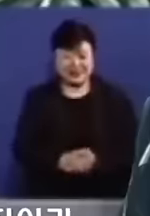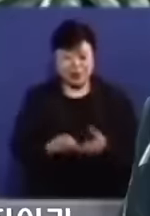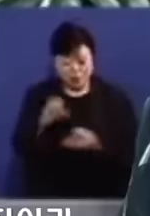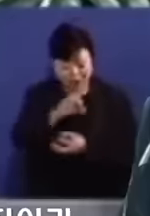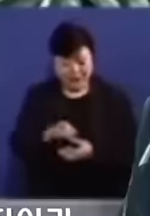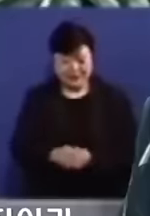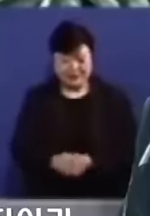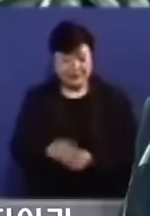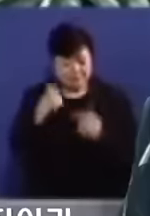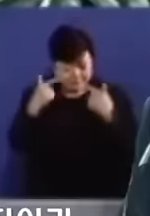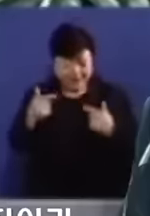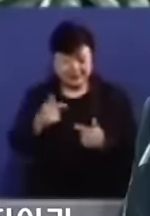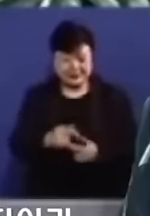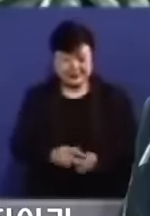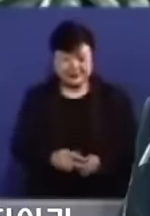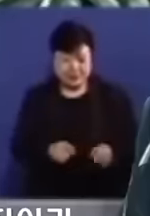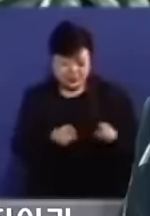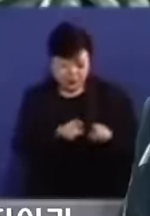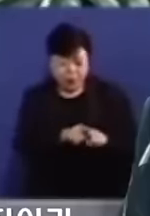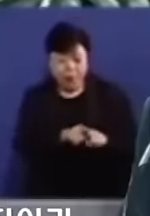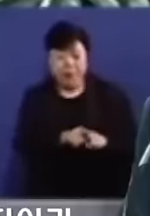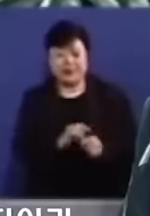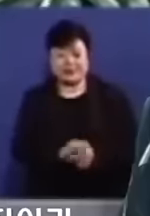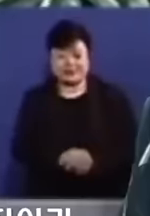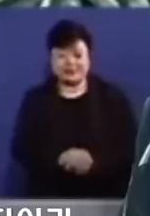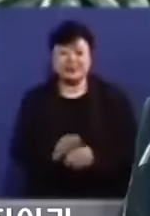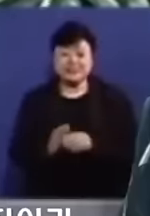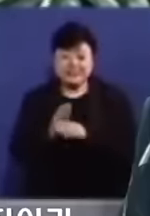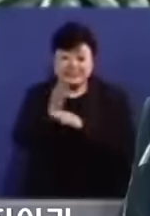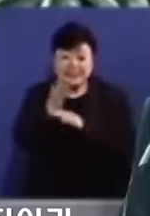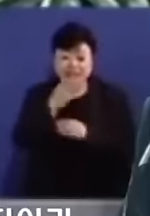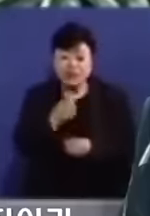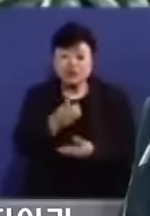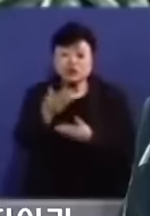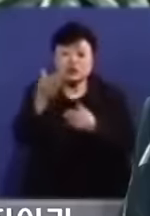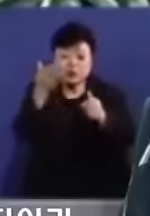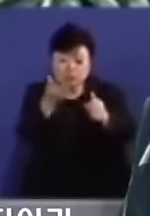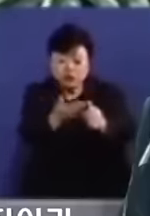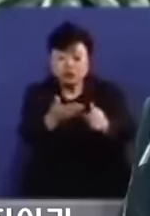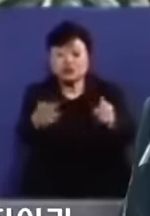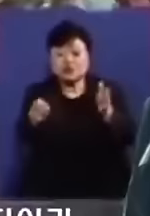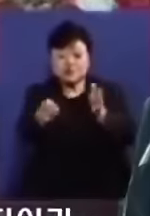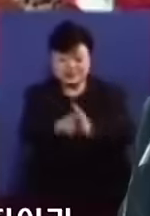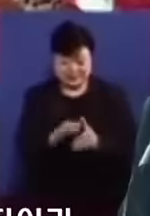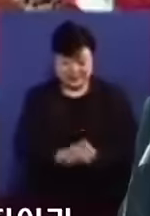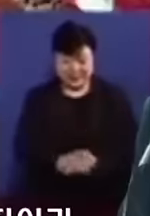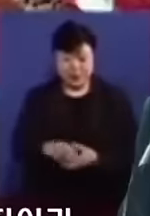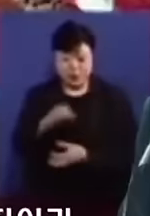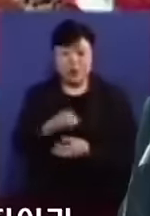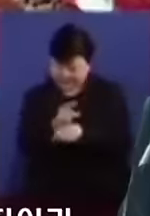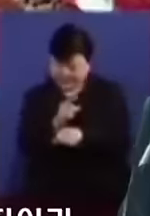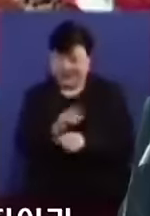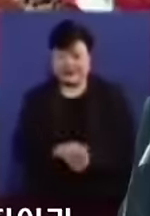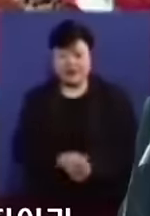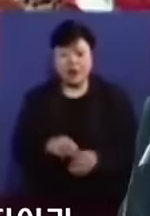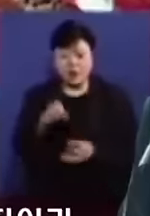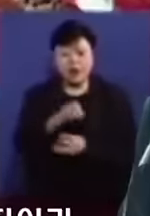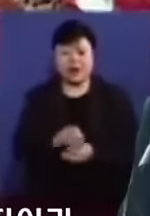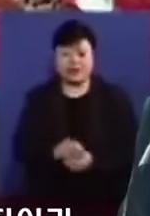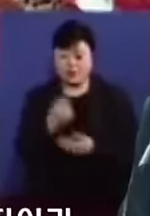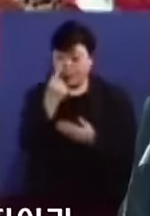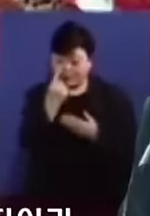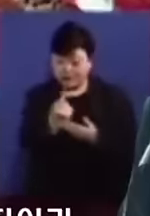환란은 반드시 환란과 동등, 곧 그 이상의 축복을 동반하는 것이 환란의 속성입니다. 환란이